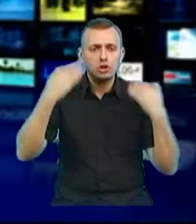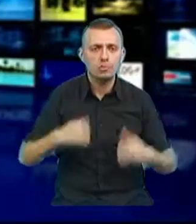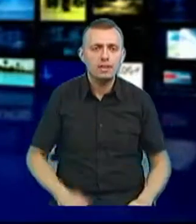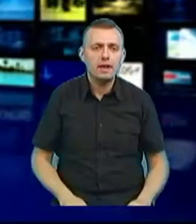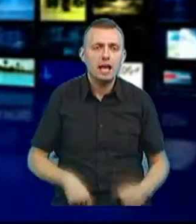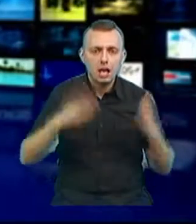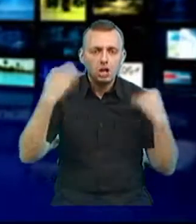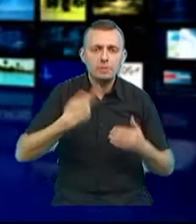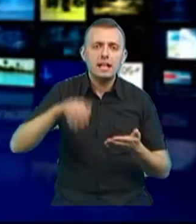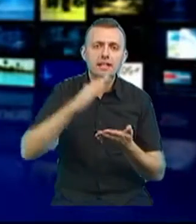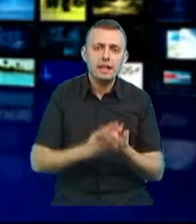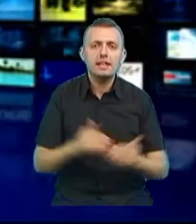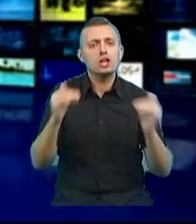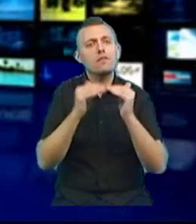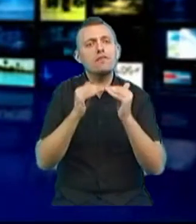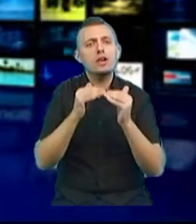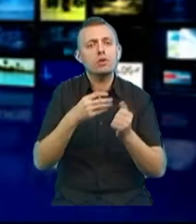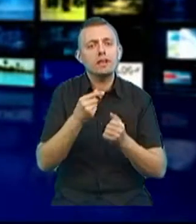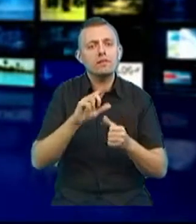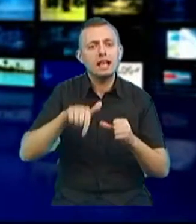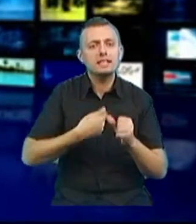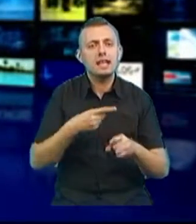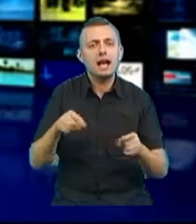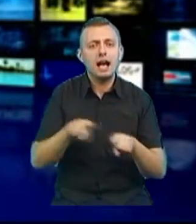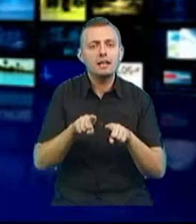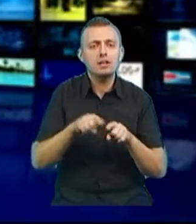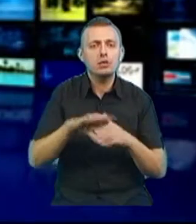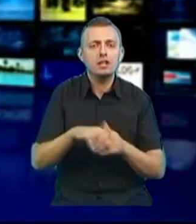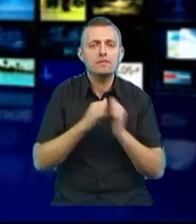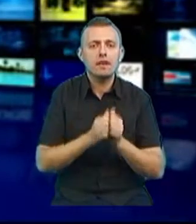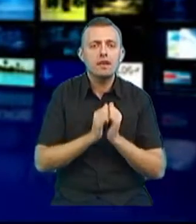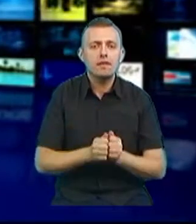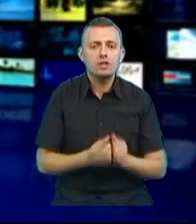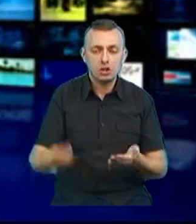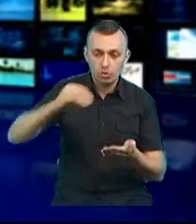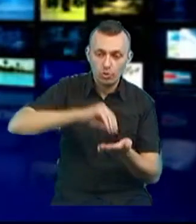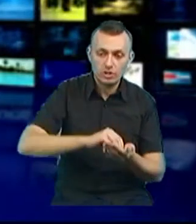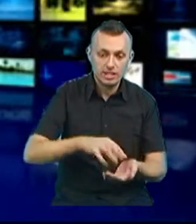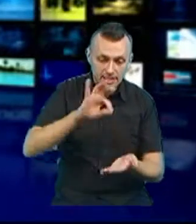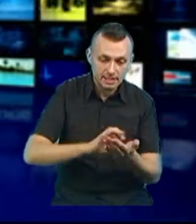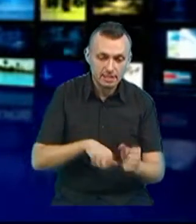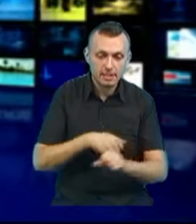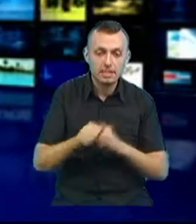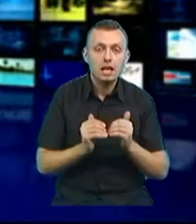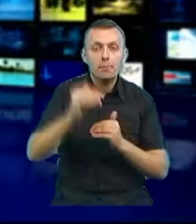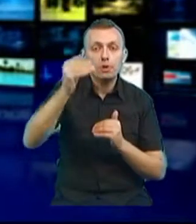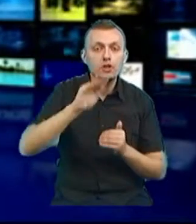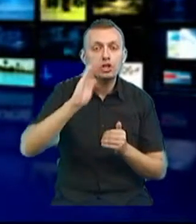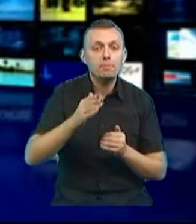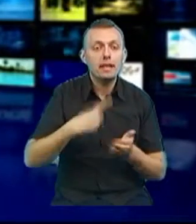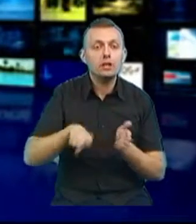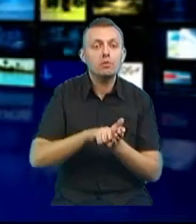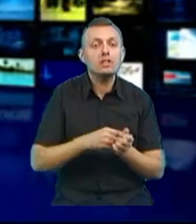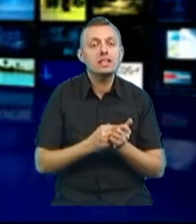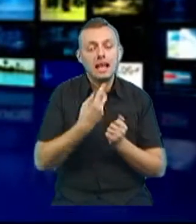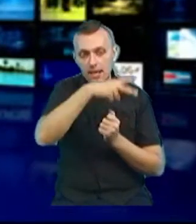Szpital nie tylko się zbilansował, ale we wrześniu odnotował zysk. Do tego podwyżki dla pielęgniarek i położnych. Choć zadłużenie szpitala